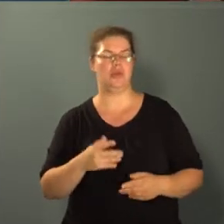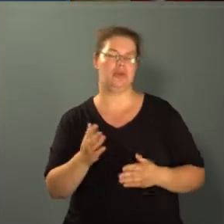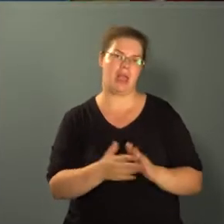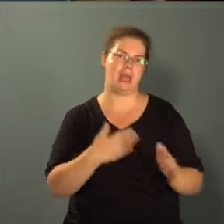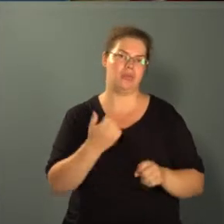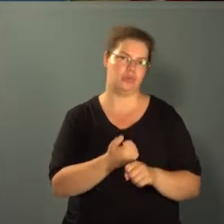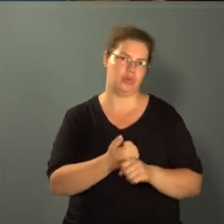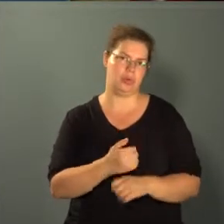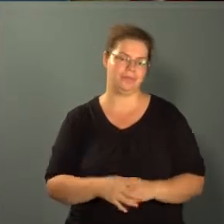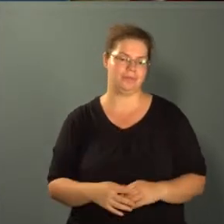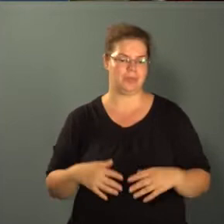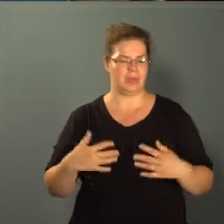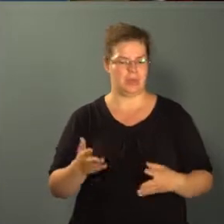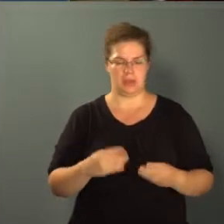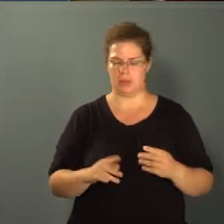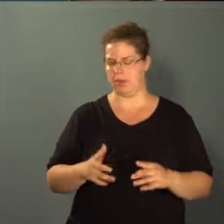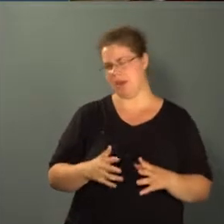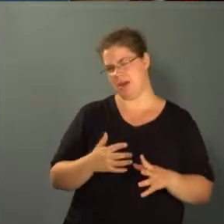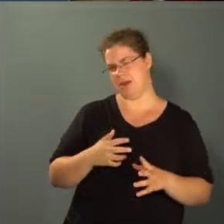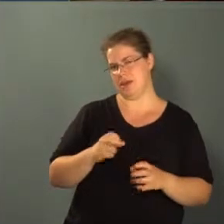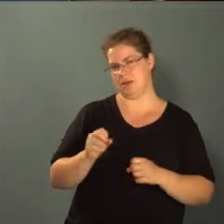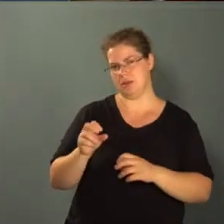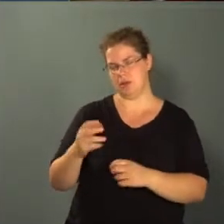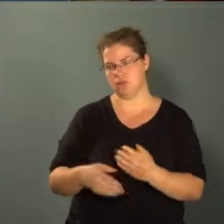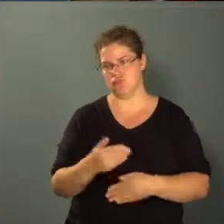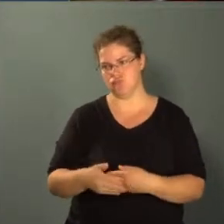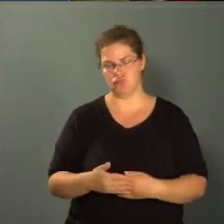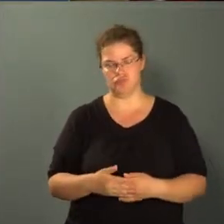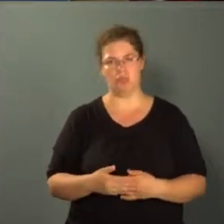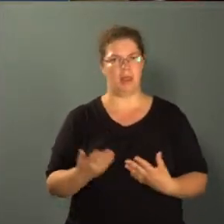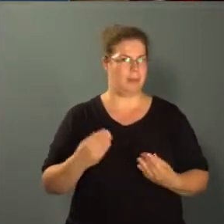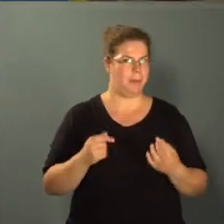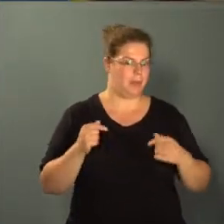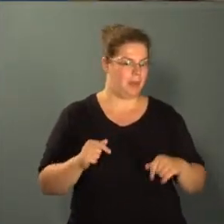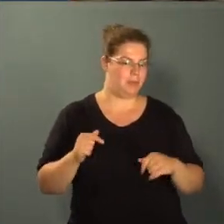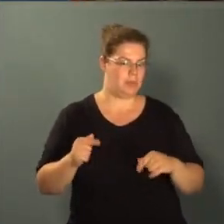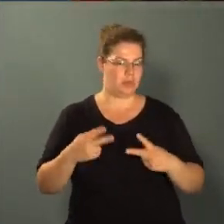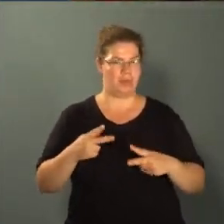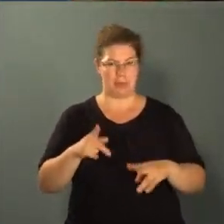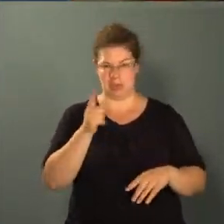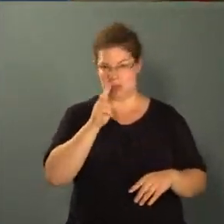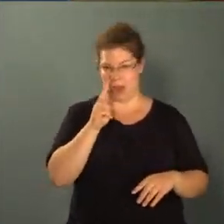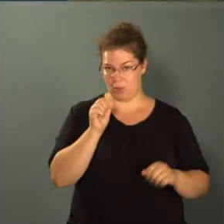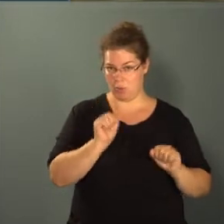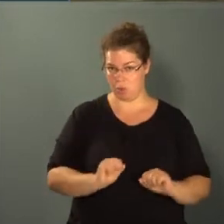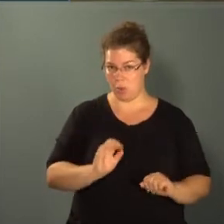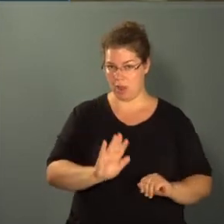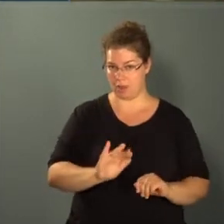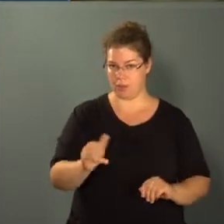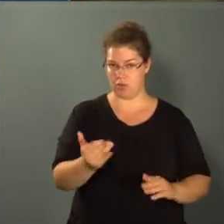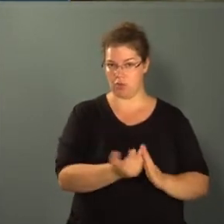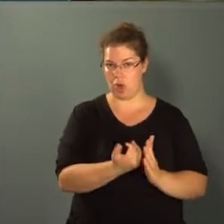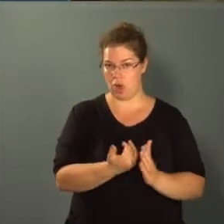álltunk a munkálatoknak. Tehát azért ne szaladjunk annyira előre, hiszen itt ez a továbbra is a Telekom tulajdona